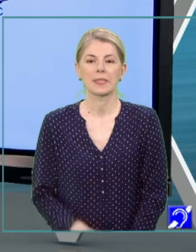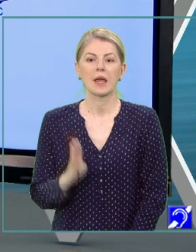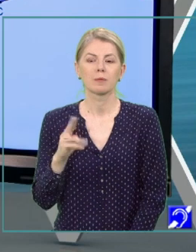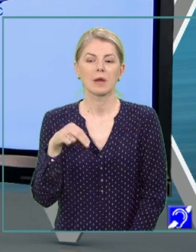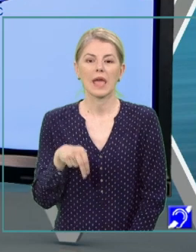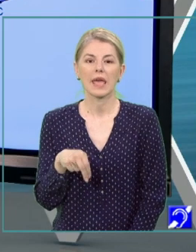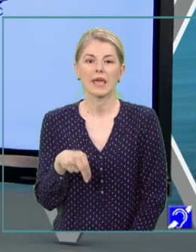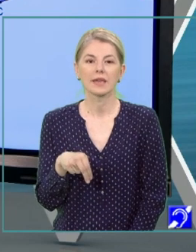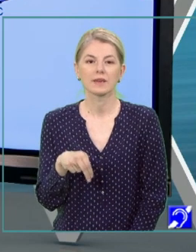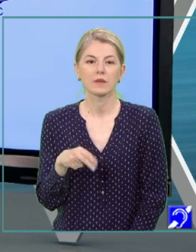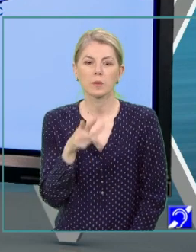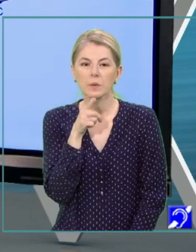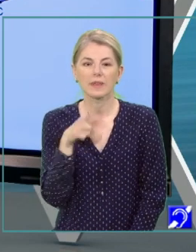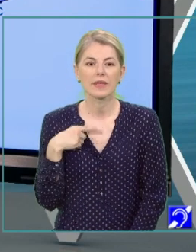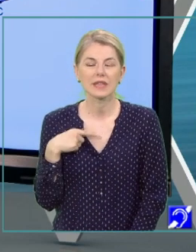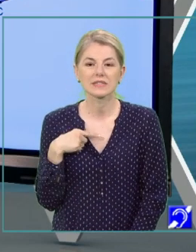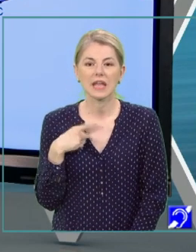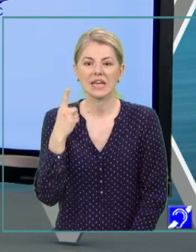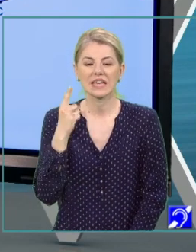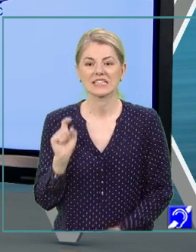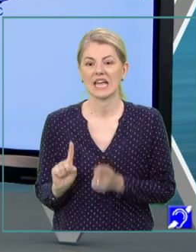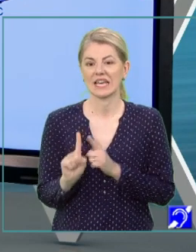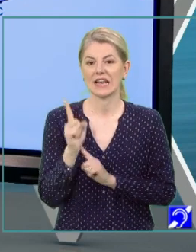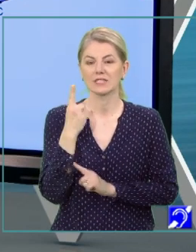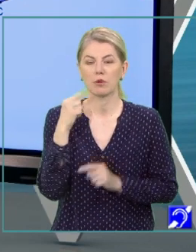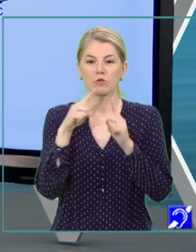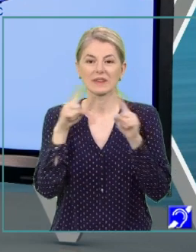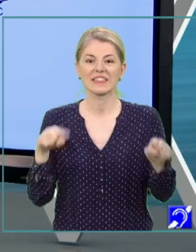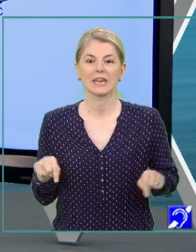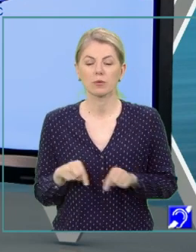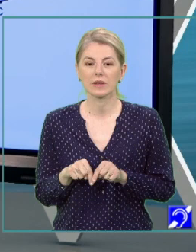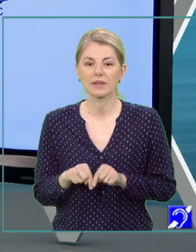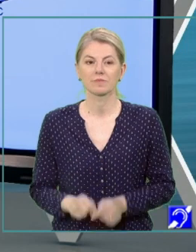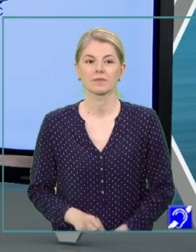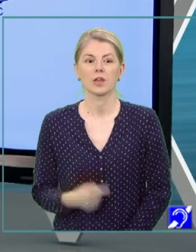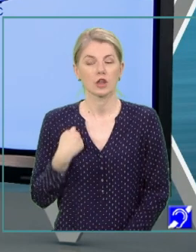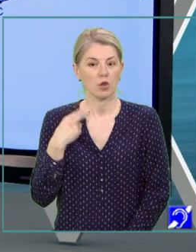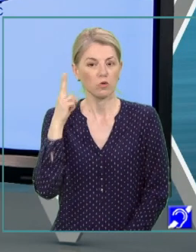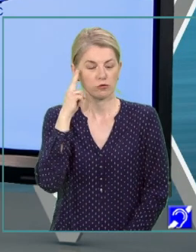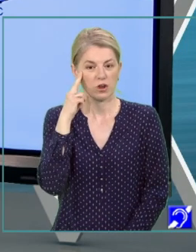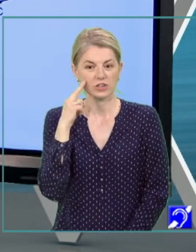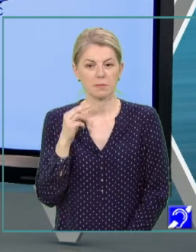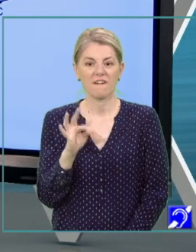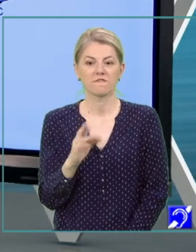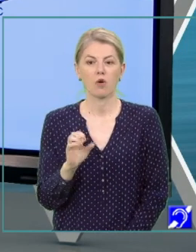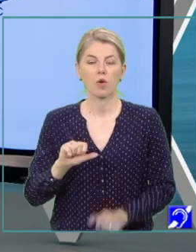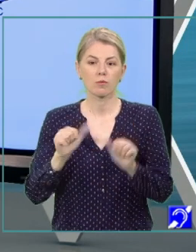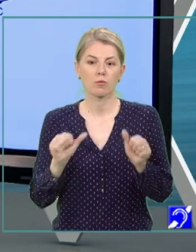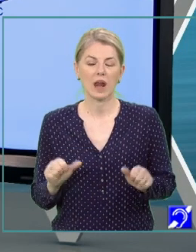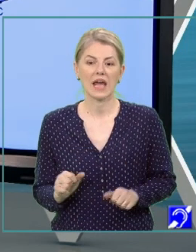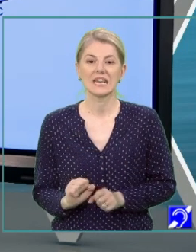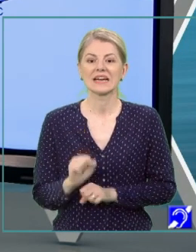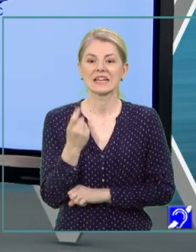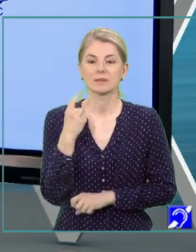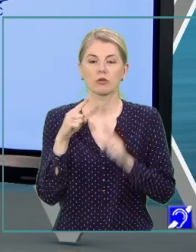BN, BN este înălțimea unui triunghi echilateral. Noi cunoaștem formula înălțimii. Înălțimea